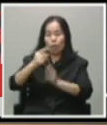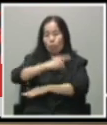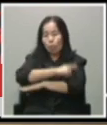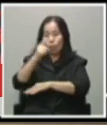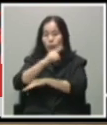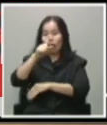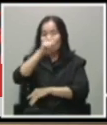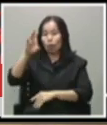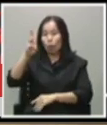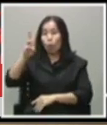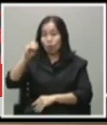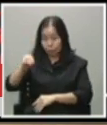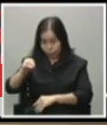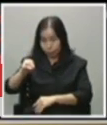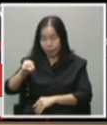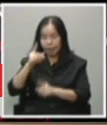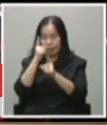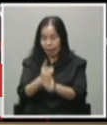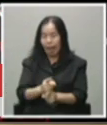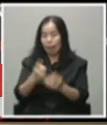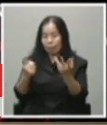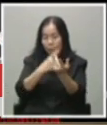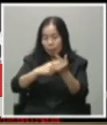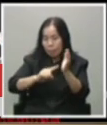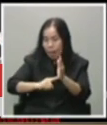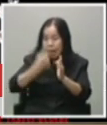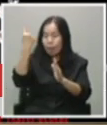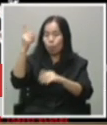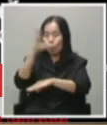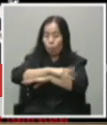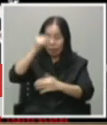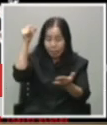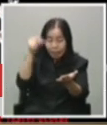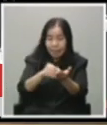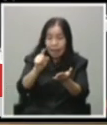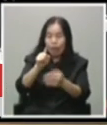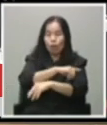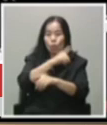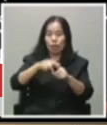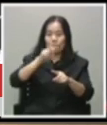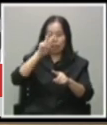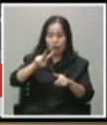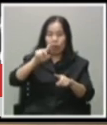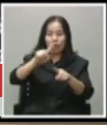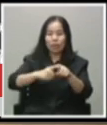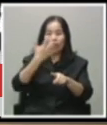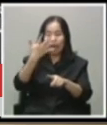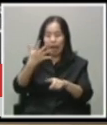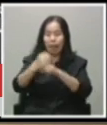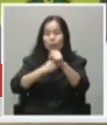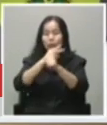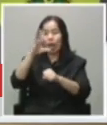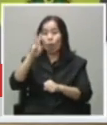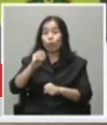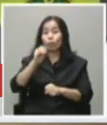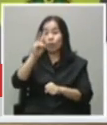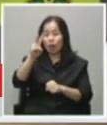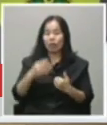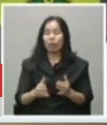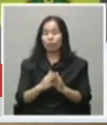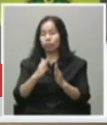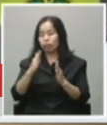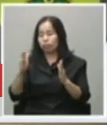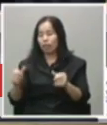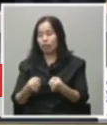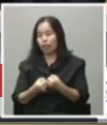แต่วันลงนามในสัญญาซึ่งสัญญานี้เกิดขึ้นมาเมื่อวันที่2พฤษภาคม2562นะครับก็ล้าช้าไปตามกำหน